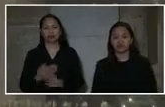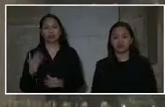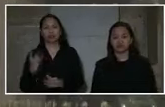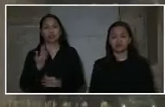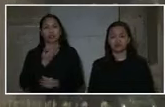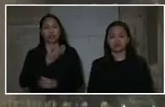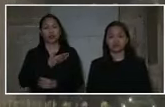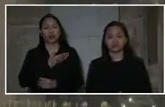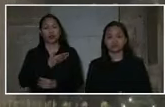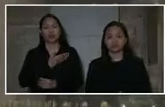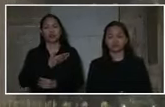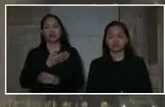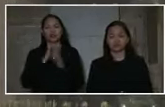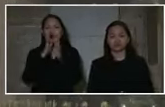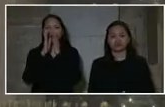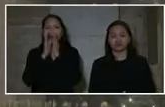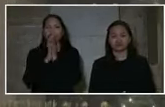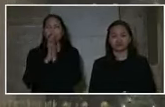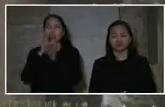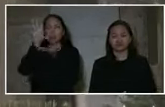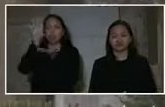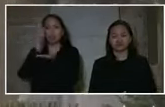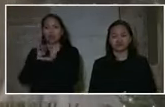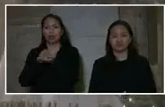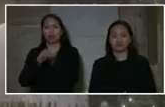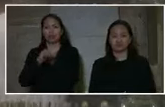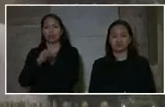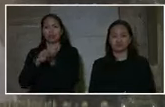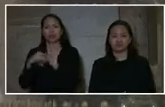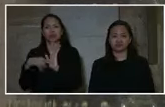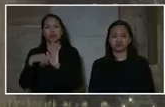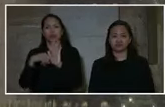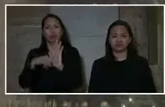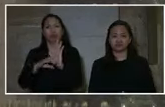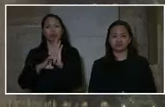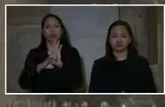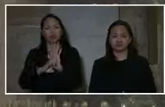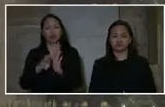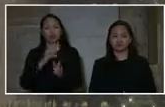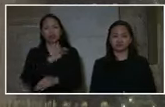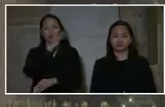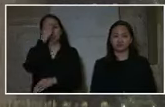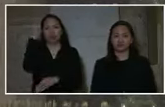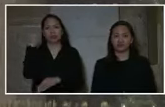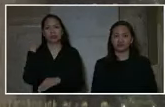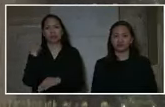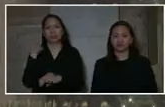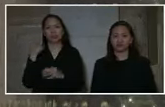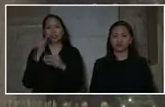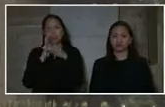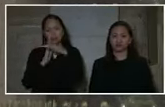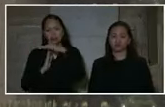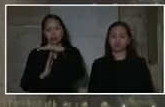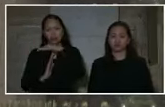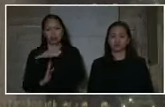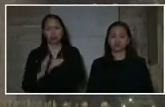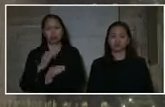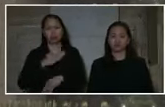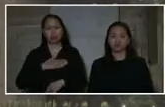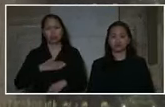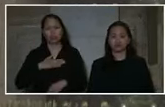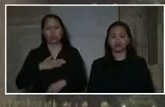Manalangin tayo na matularan natin ang halimbawa ni Maria nang may mababang loob, puno